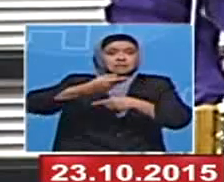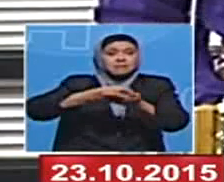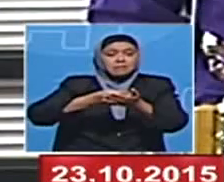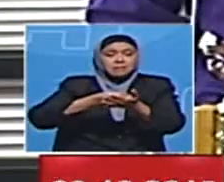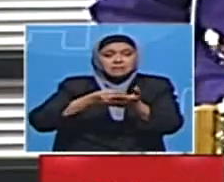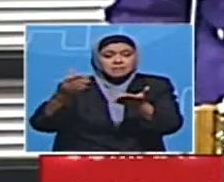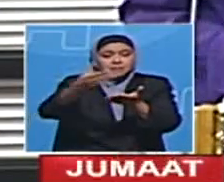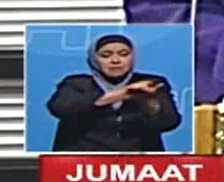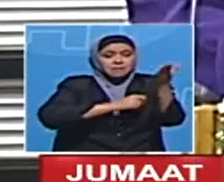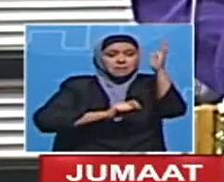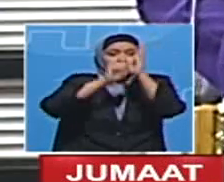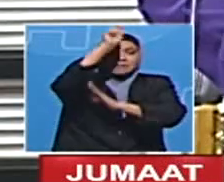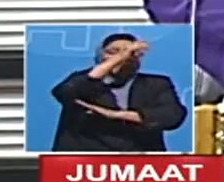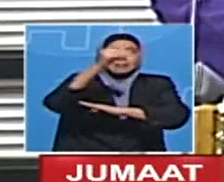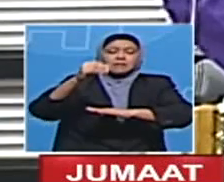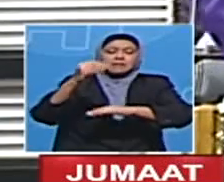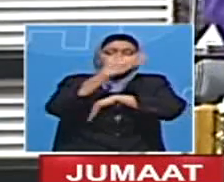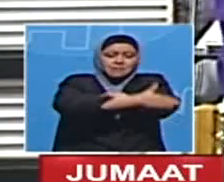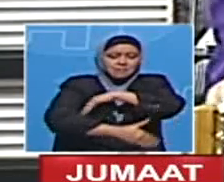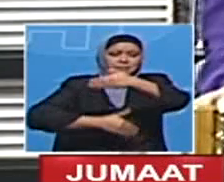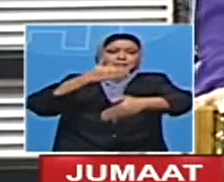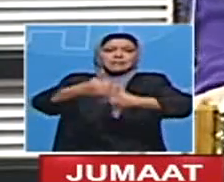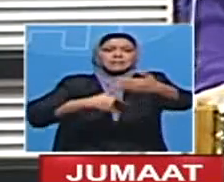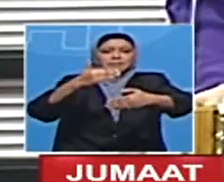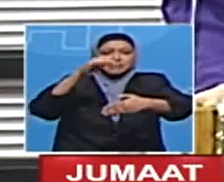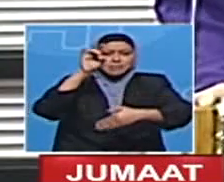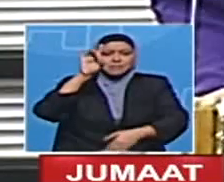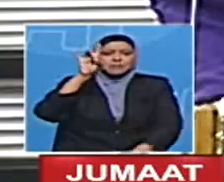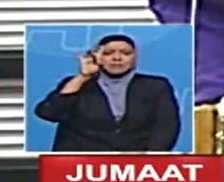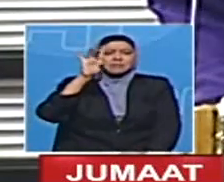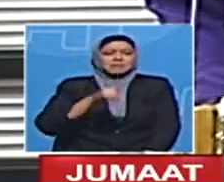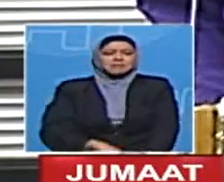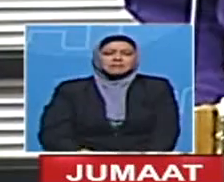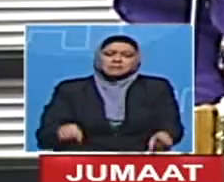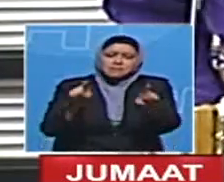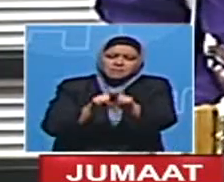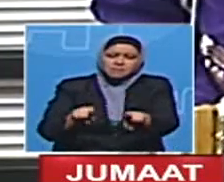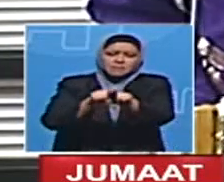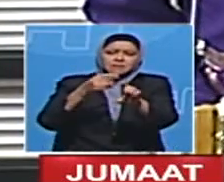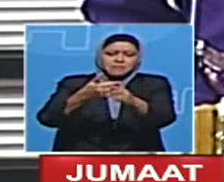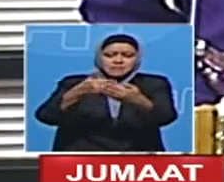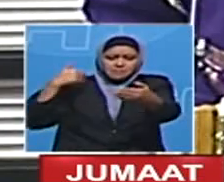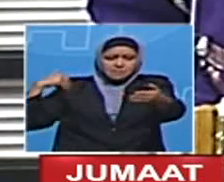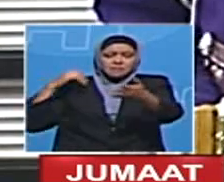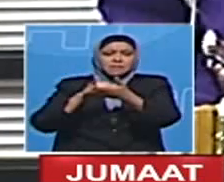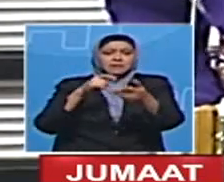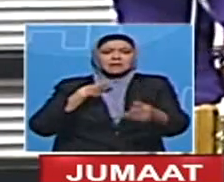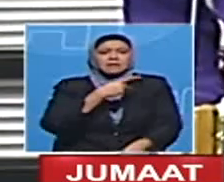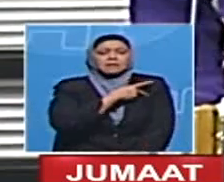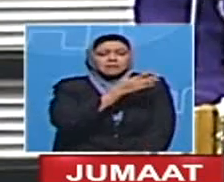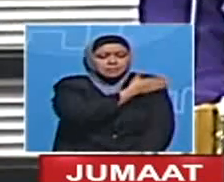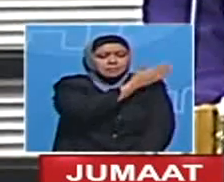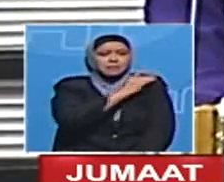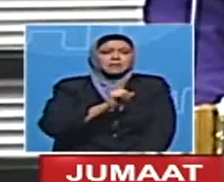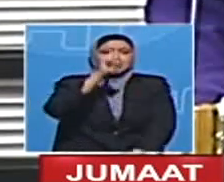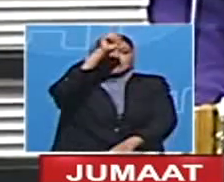Insyaallah sebelum itu sebagai hamba-hambanya yang beringat lagiersyukur Marilah bersama dengan